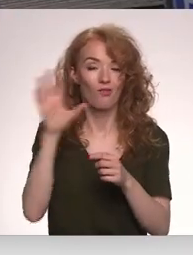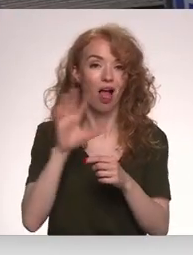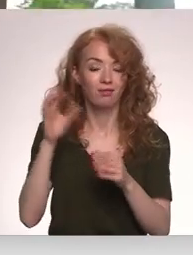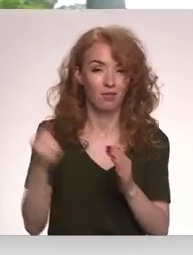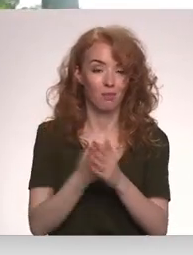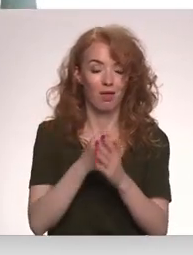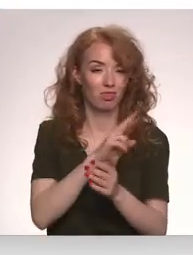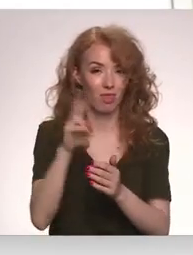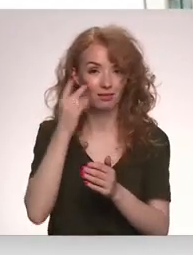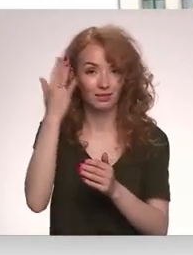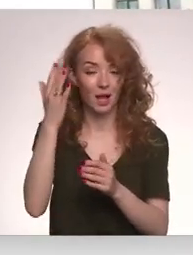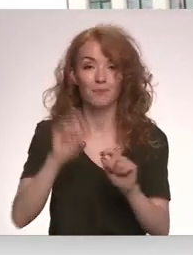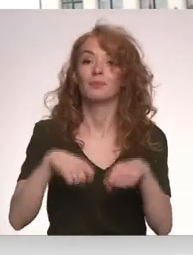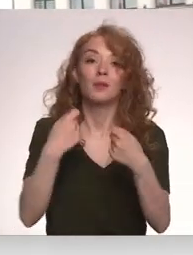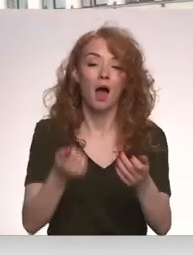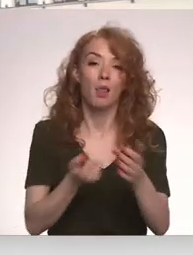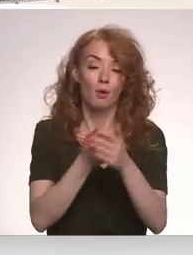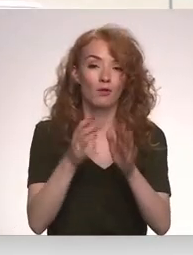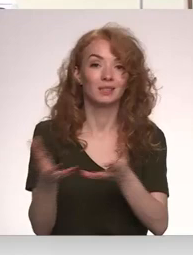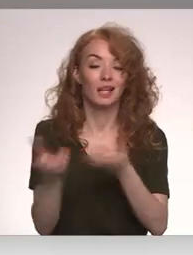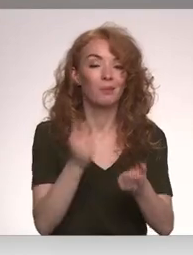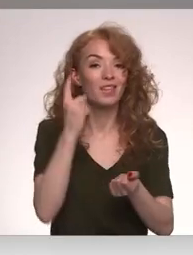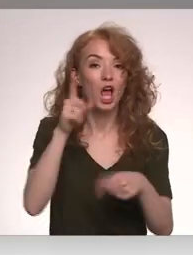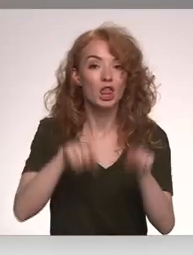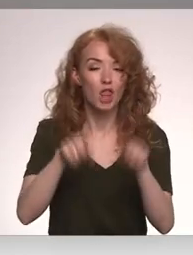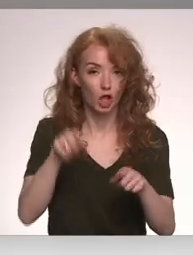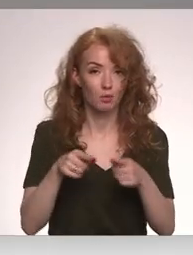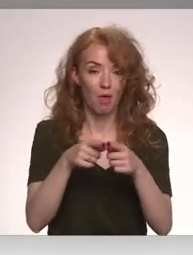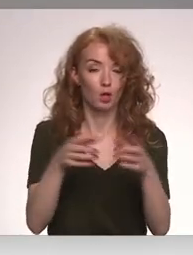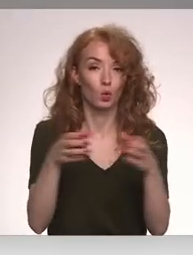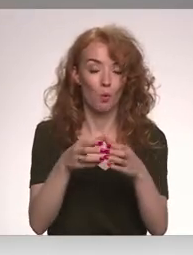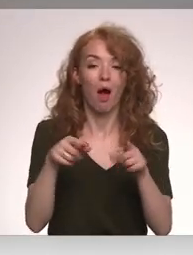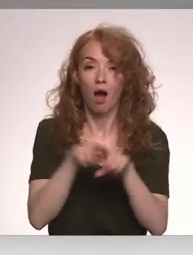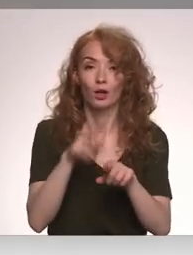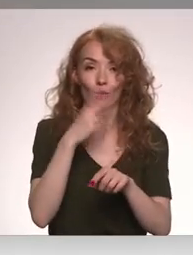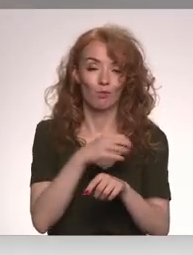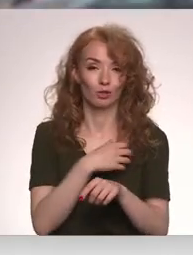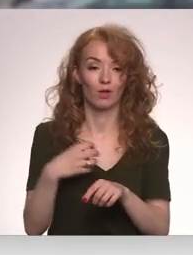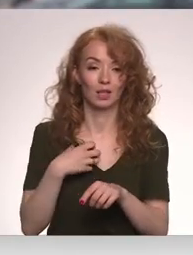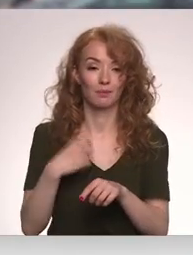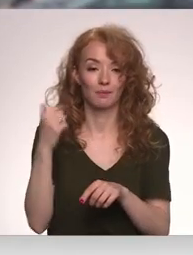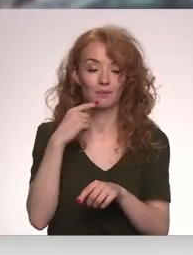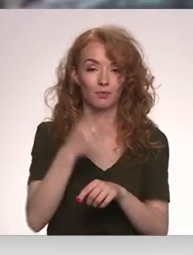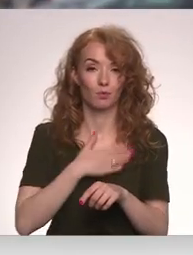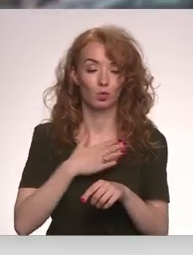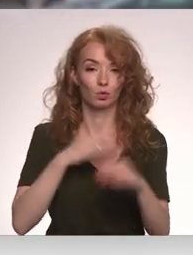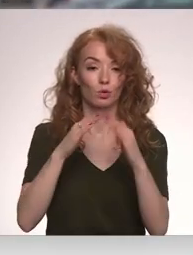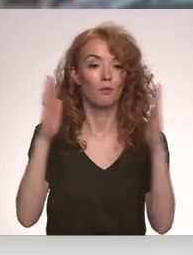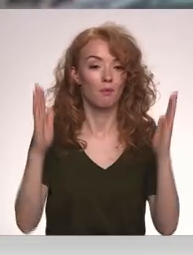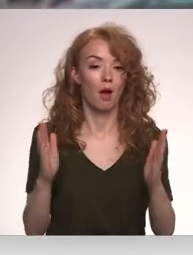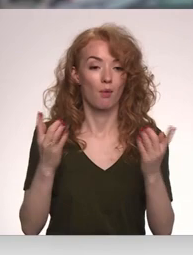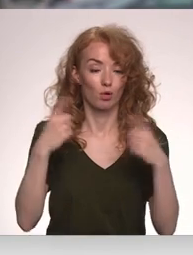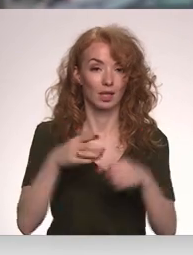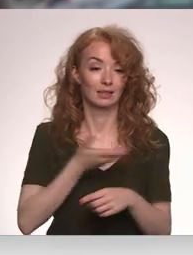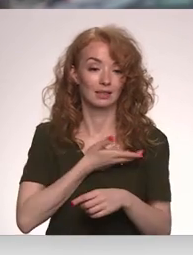īpaši necer. Sniegtos atbalstus varēs saņemt vien atsevišķas mērķu grupas arī no pašvaldības. Mūsu māja, piemēram, kuras dzīvoja,